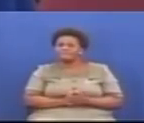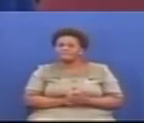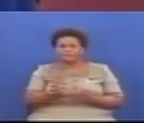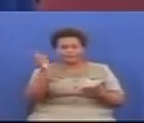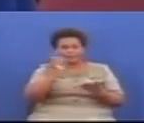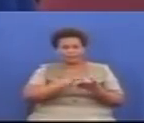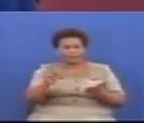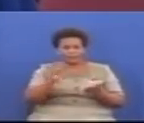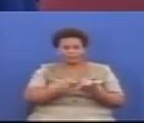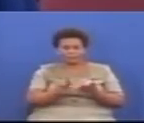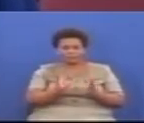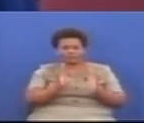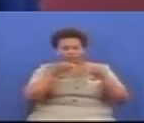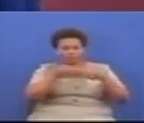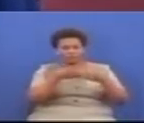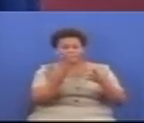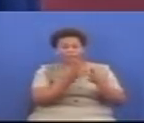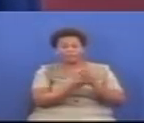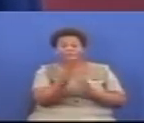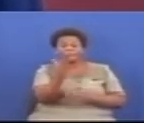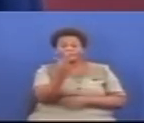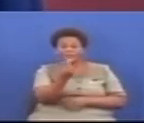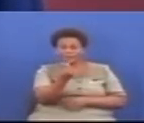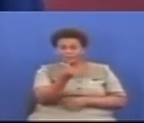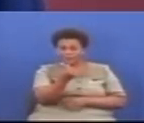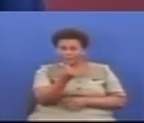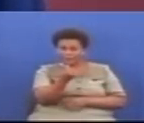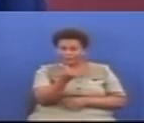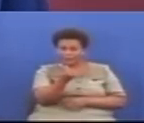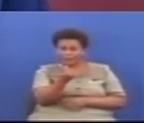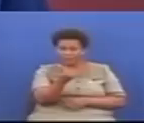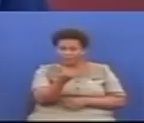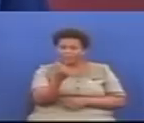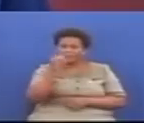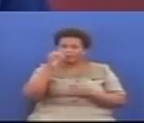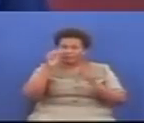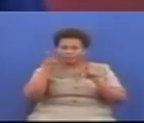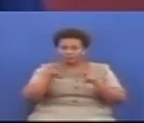Katibu wa Tume ya Pamoja ya Fedha Ernest Mchanga.